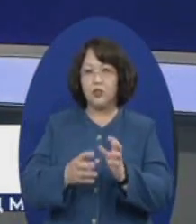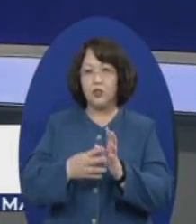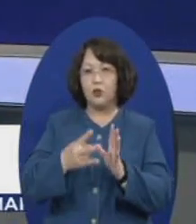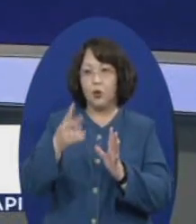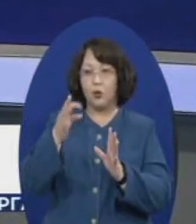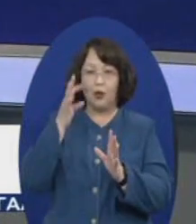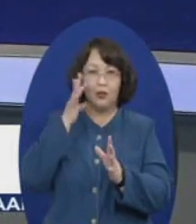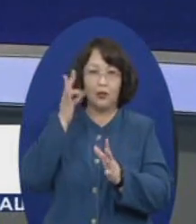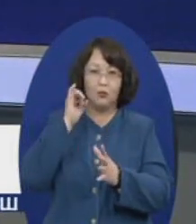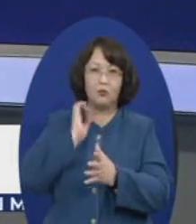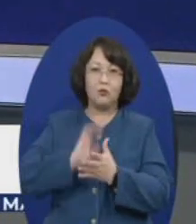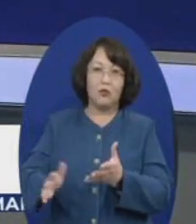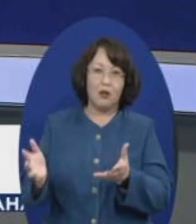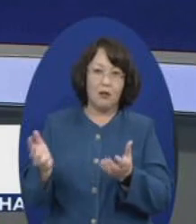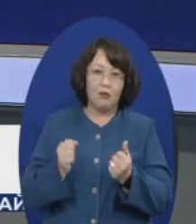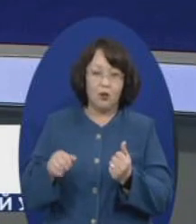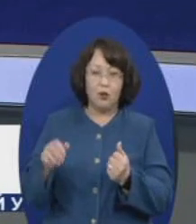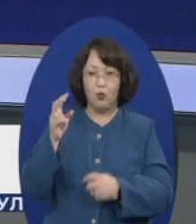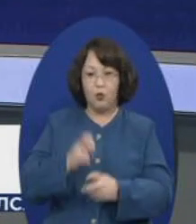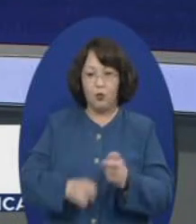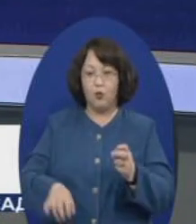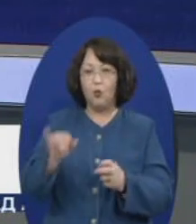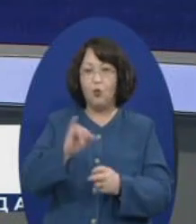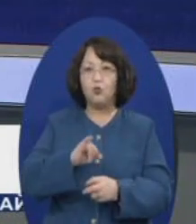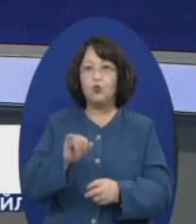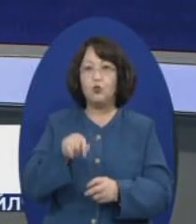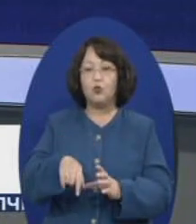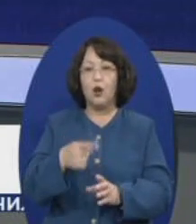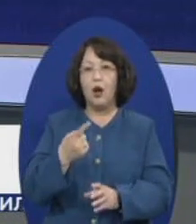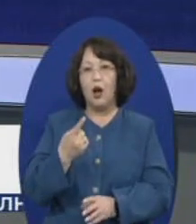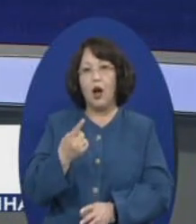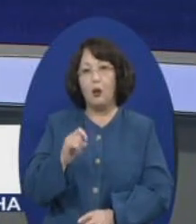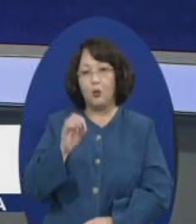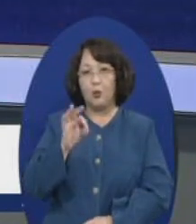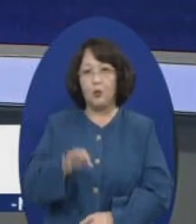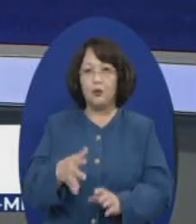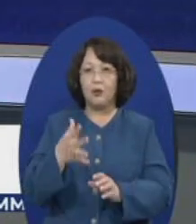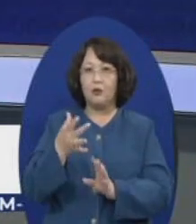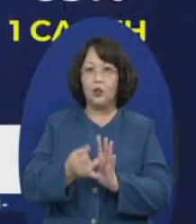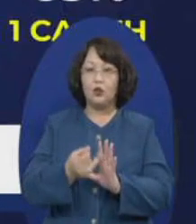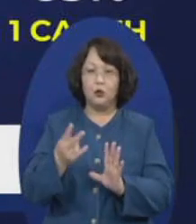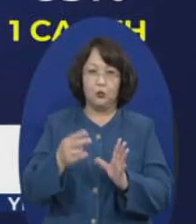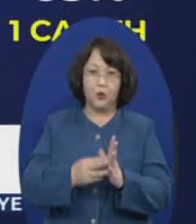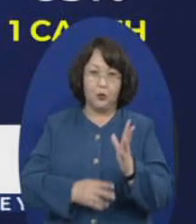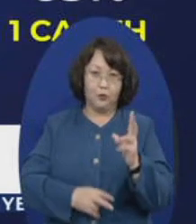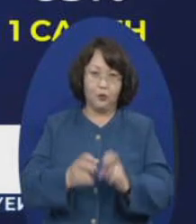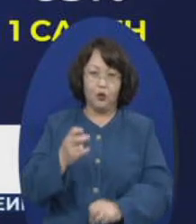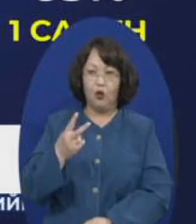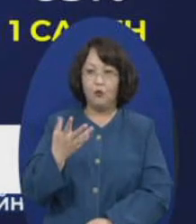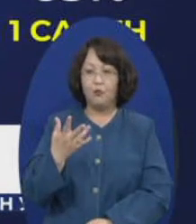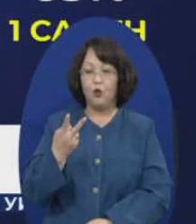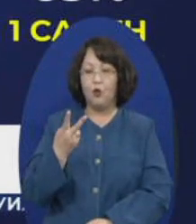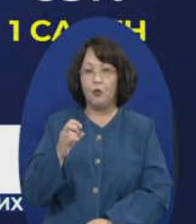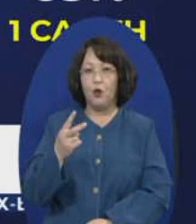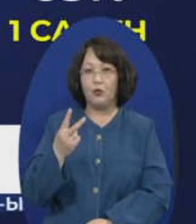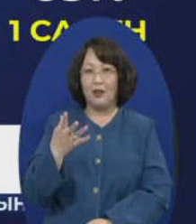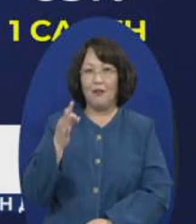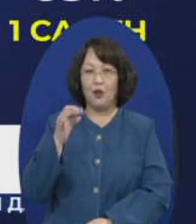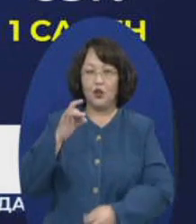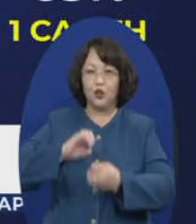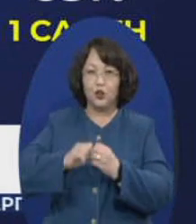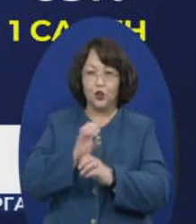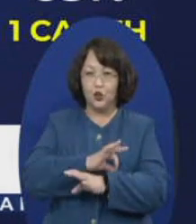импортоор авч байна. За, үйлдвэрлэл дотооддоо 10 орчим хувь буюу 572 мянгаыг л үйлдвэрлэж байгаа. 25 онд тодорхой